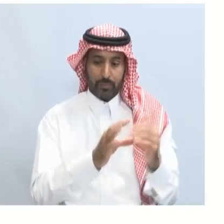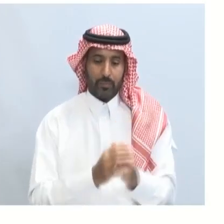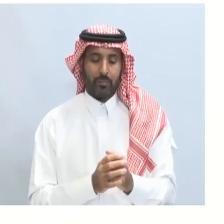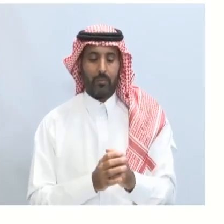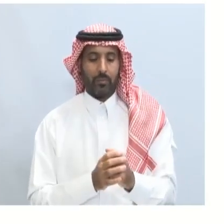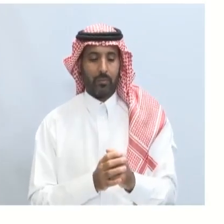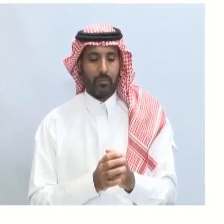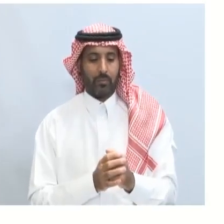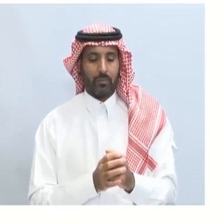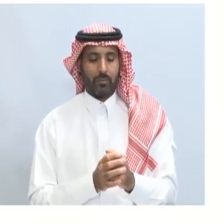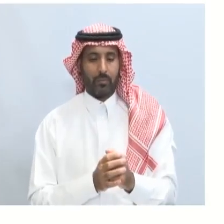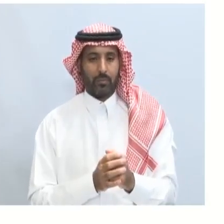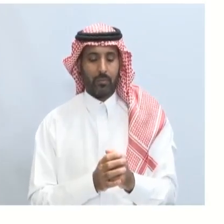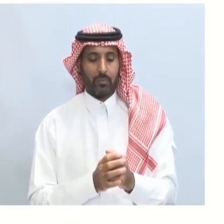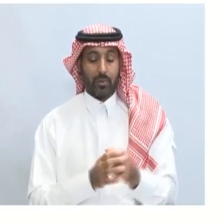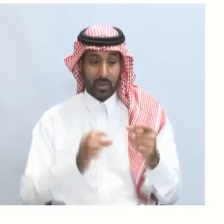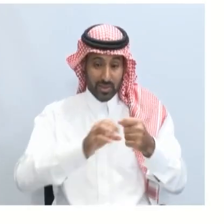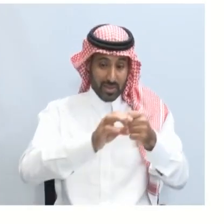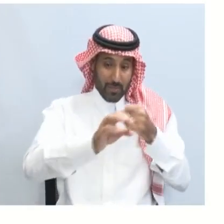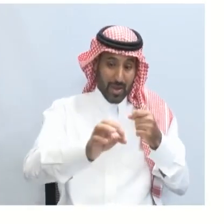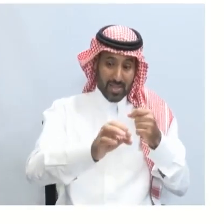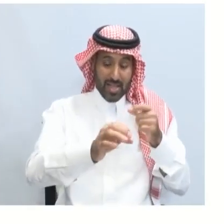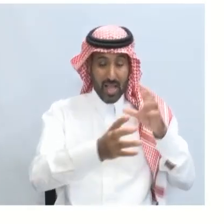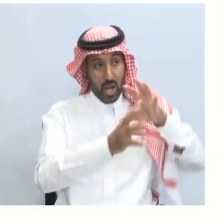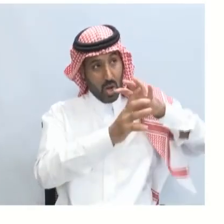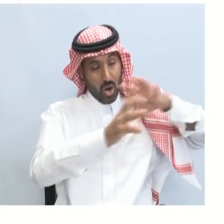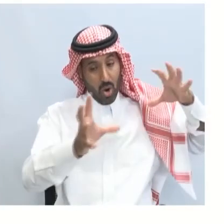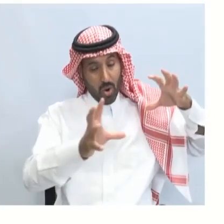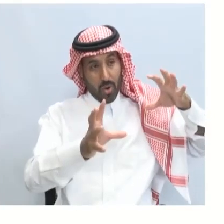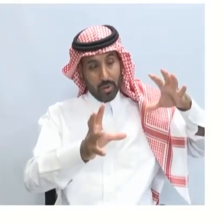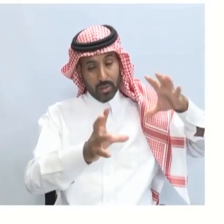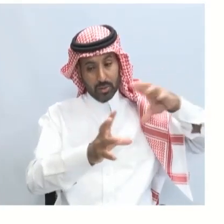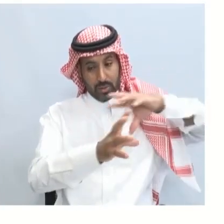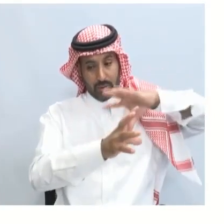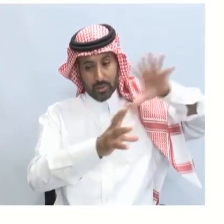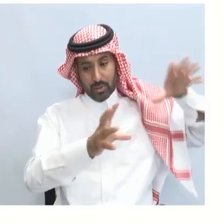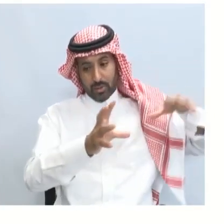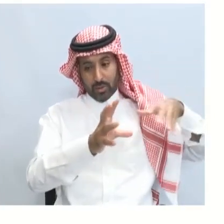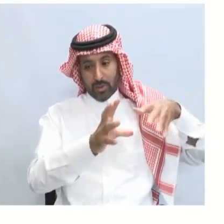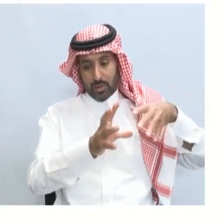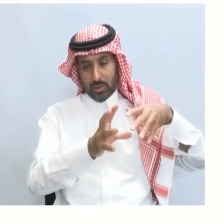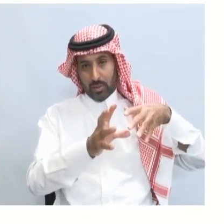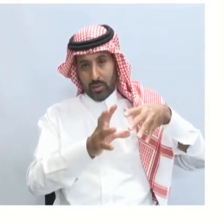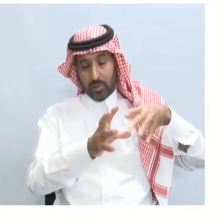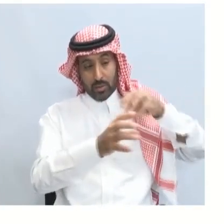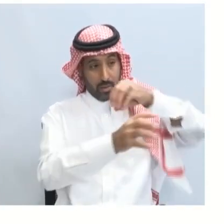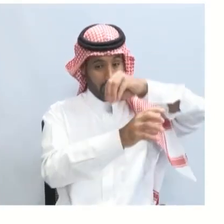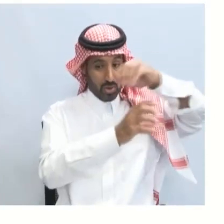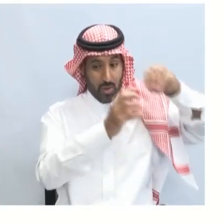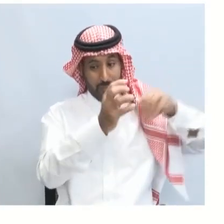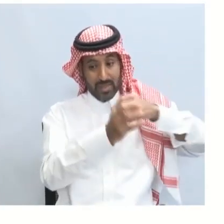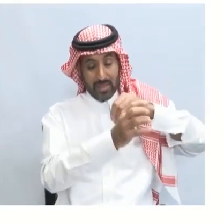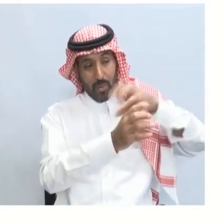الطاقه وعندما تمدد الكون واصبح بحجم المجموعه